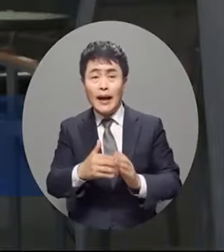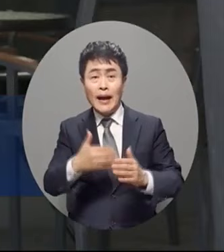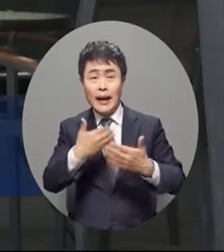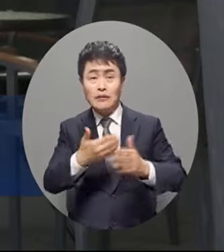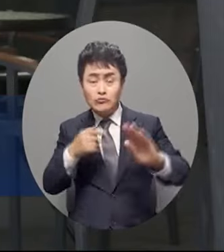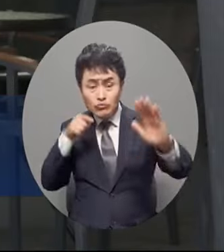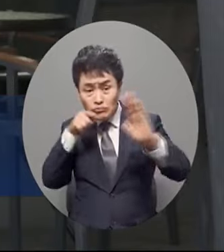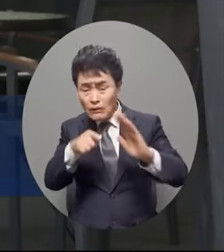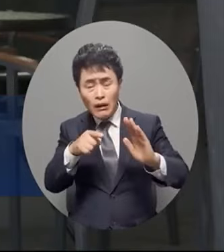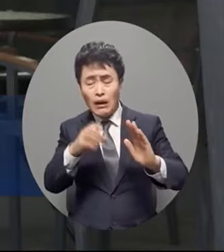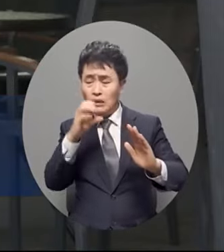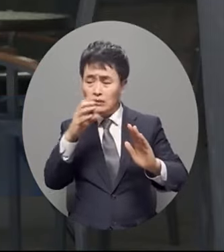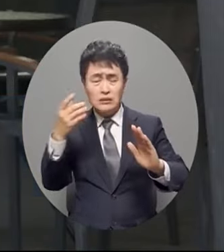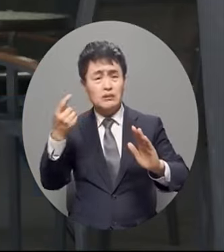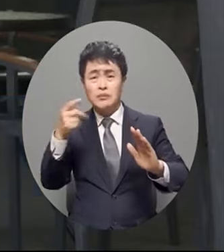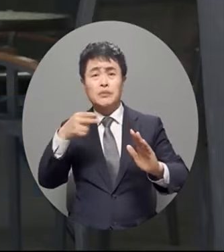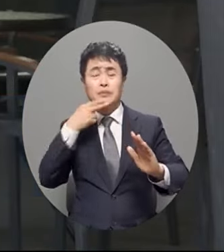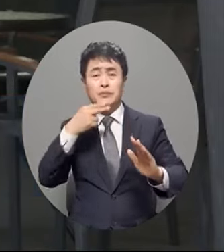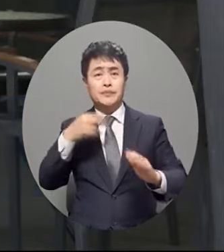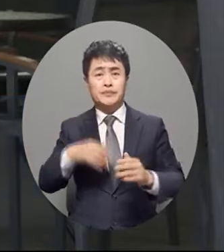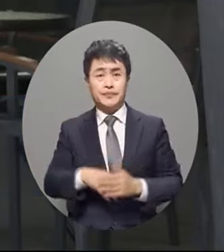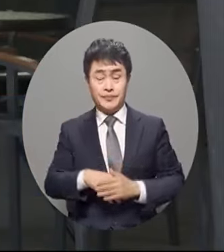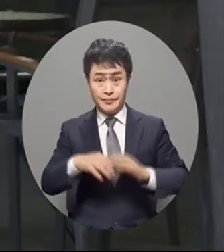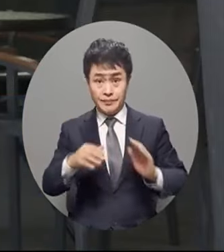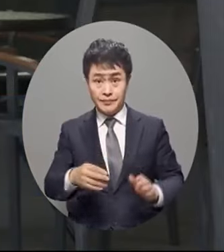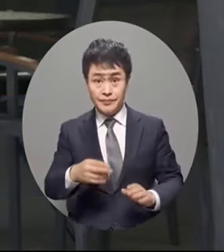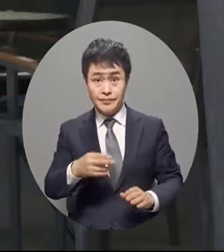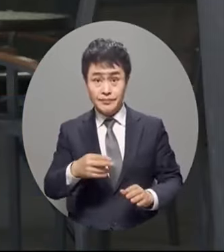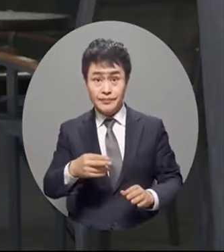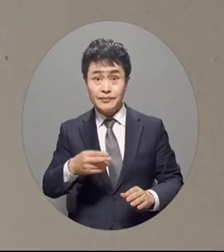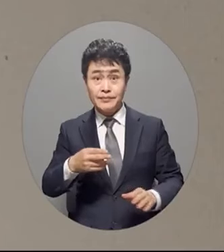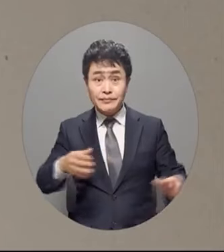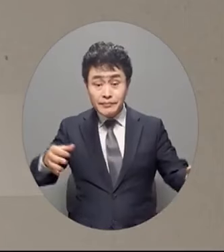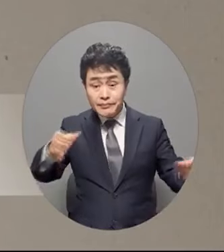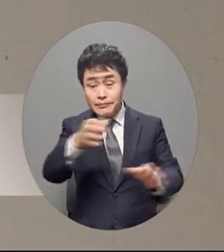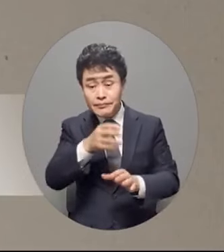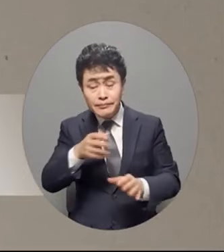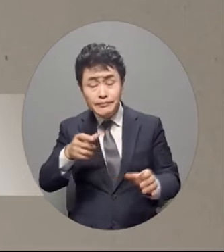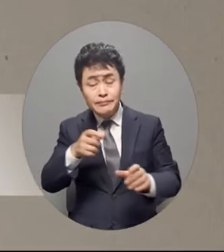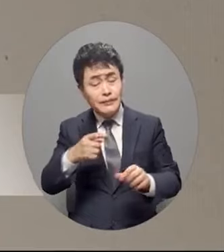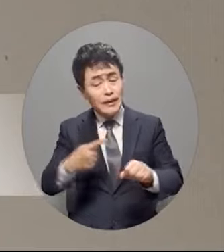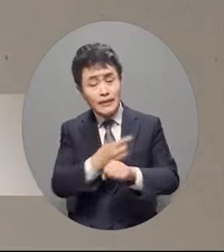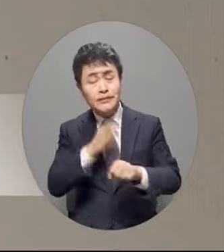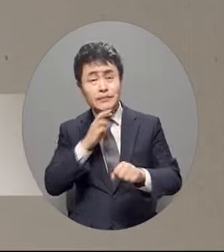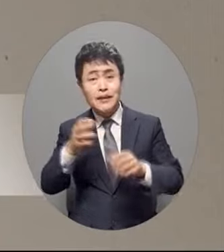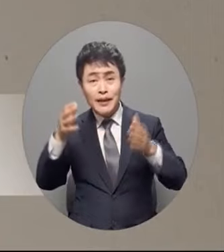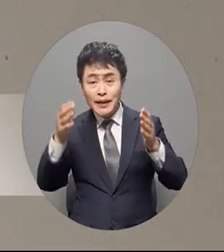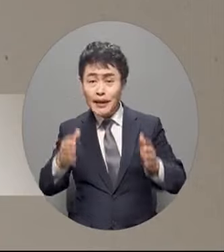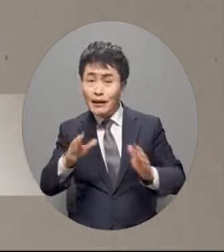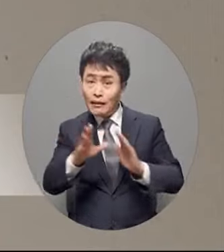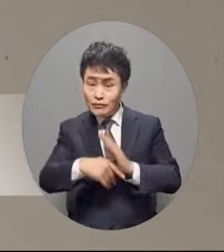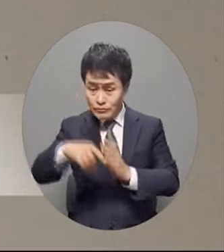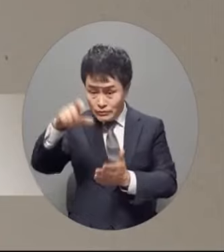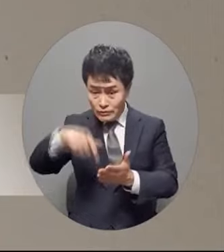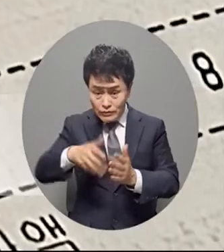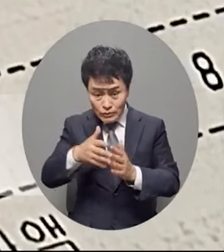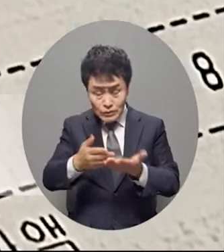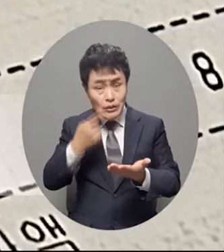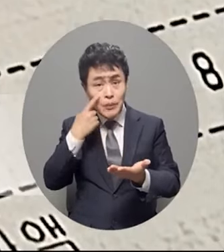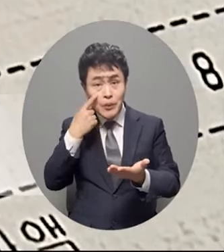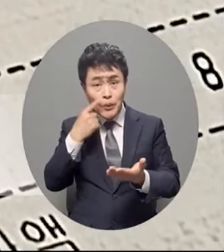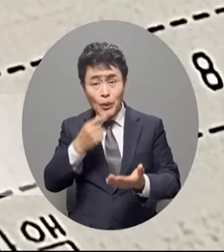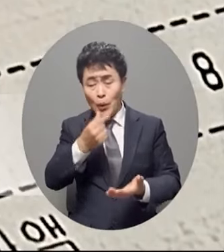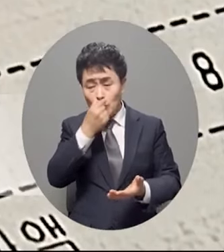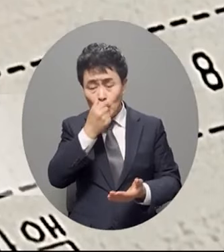cct에는 아예 없어요 술자리는 시간 30분 정도 계속됐는데 당시 결제한 영수증을 보면